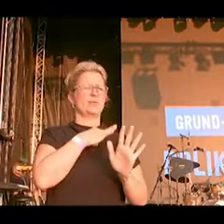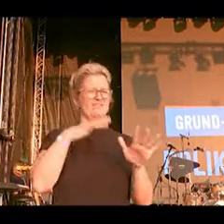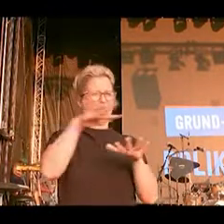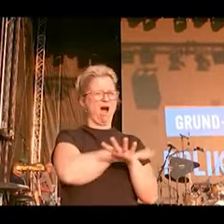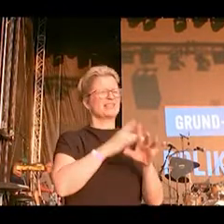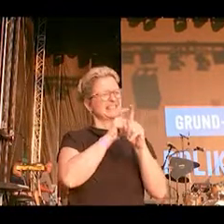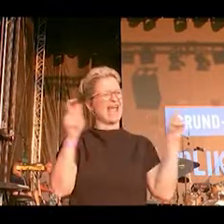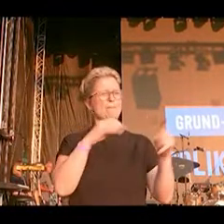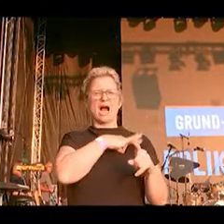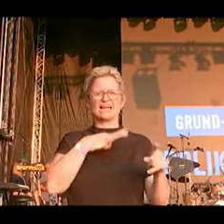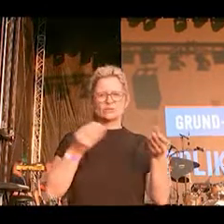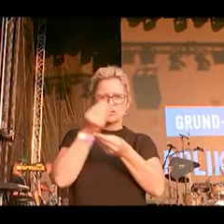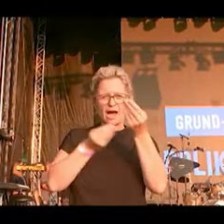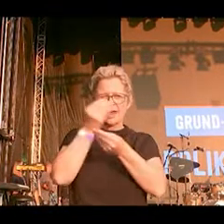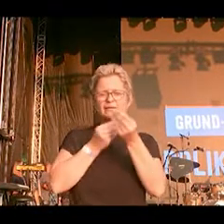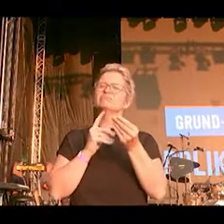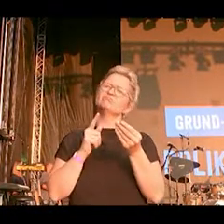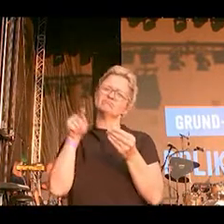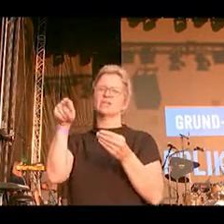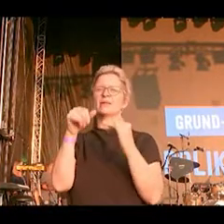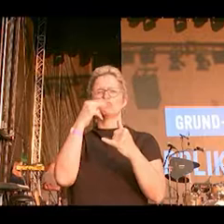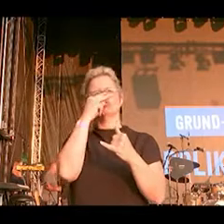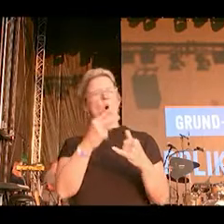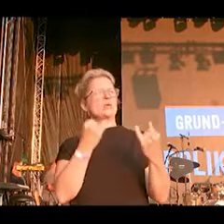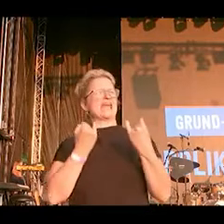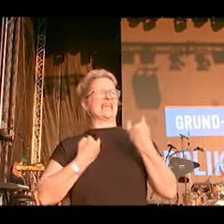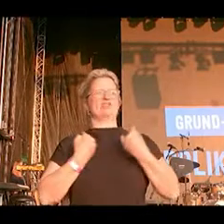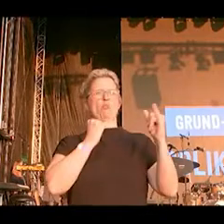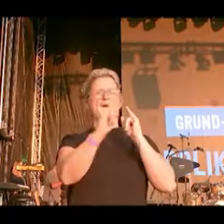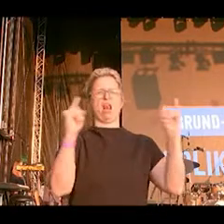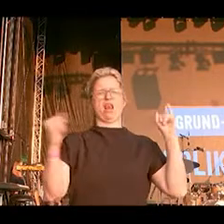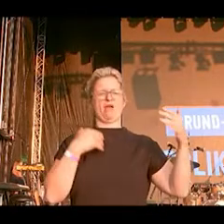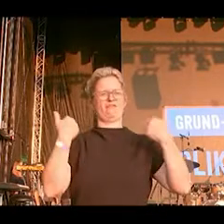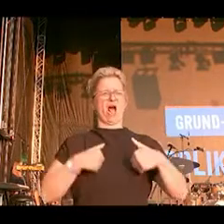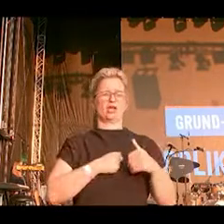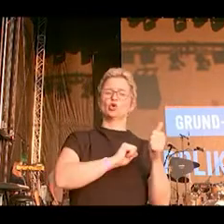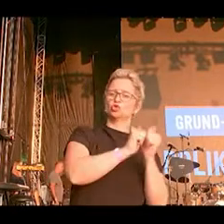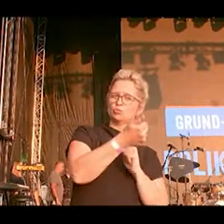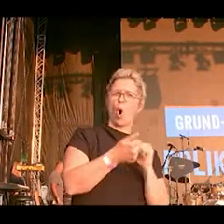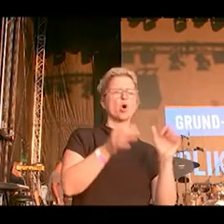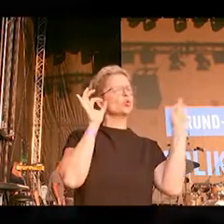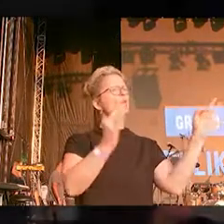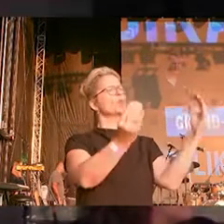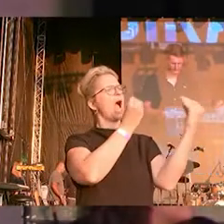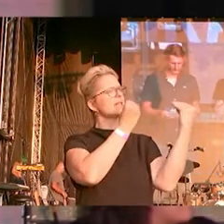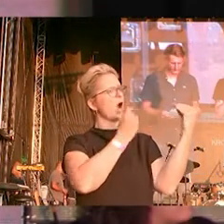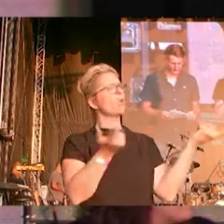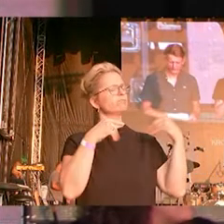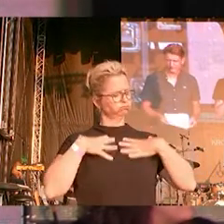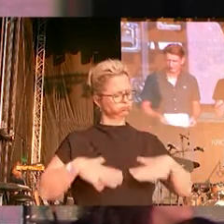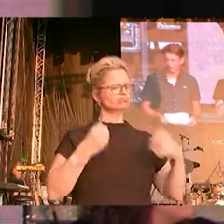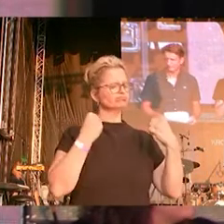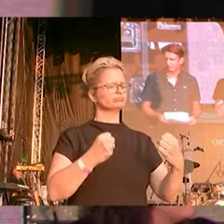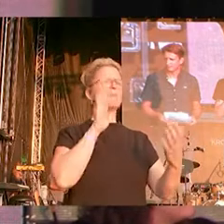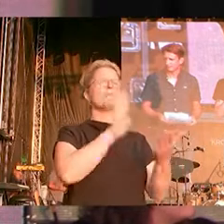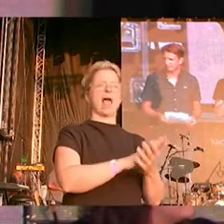diskutiert wird, geht es häufig um unser individuelles Verhalten. Wir wissen, dass uns Sport und eine ausgewogene Ernährung gesund halten und